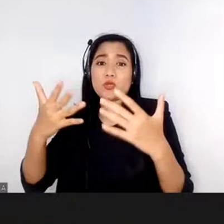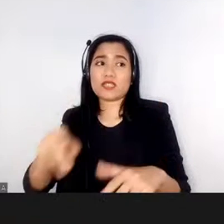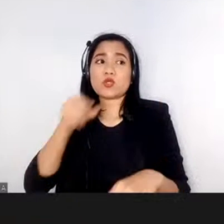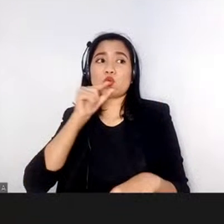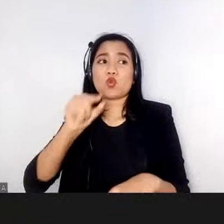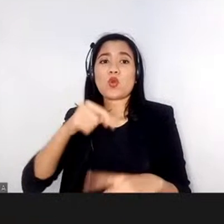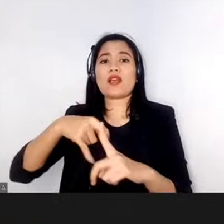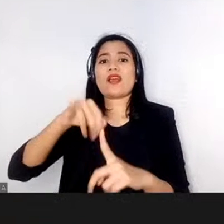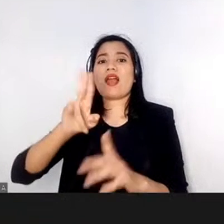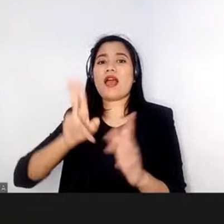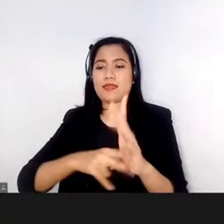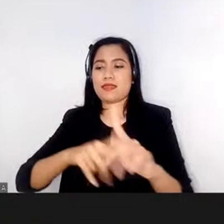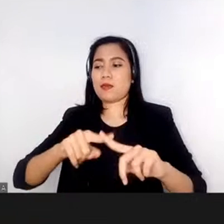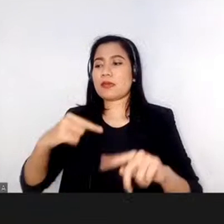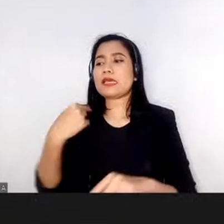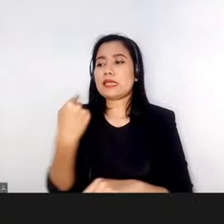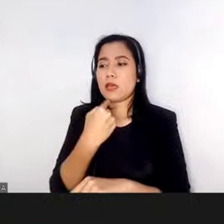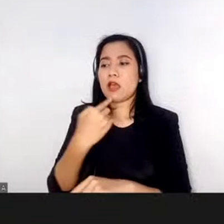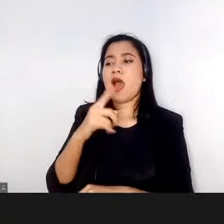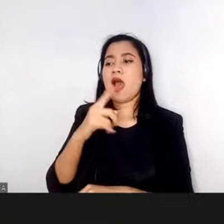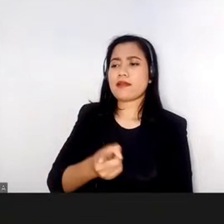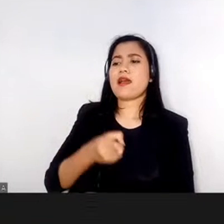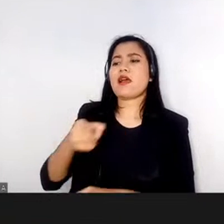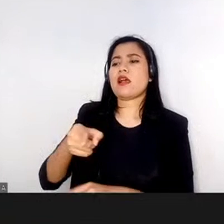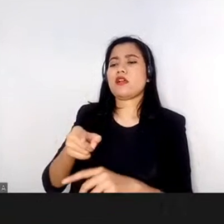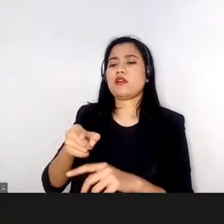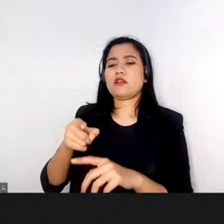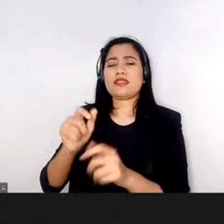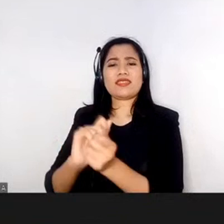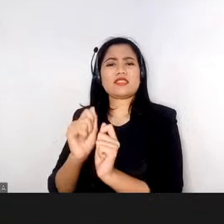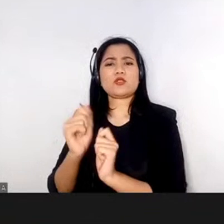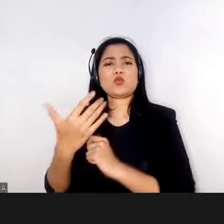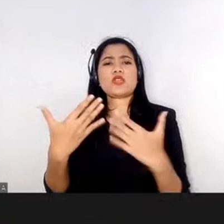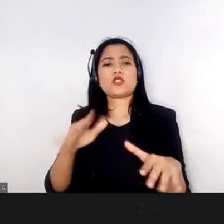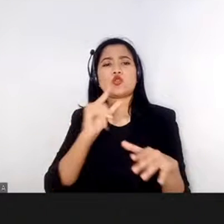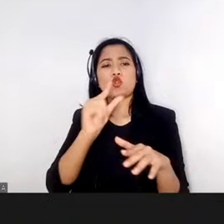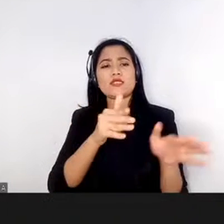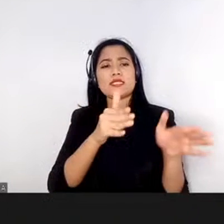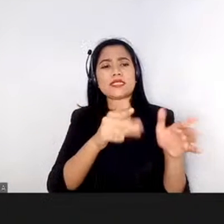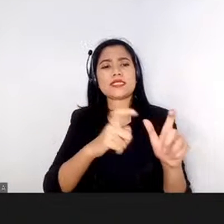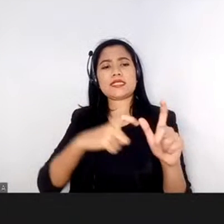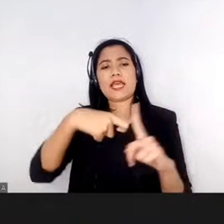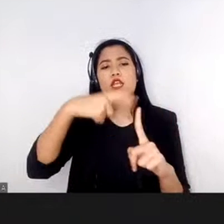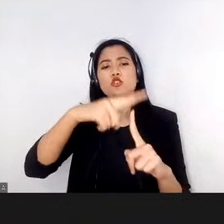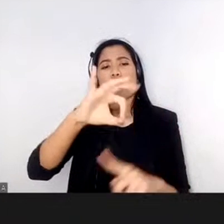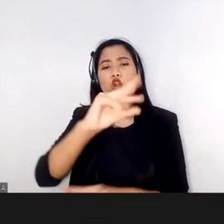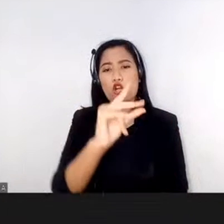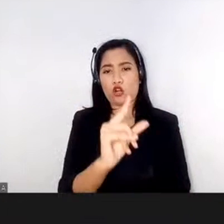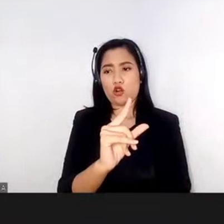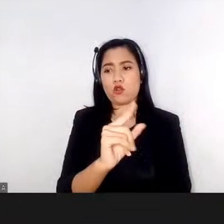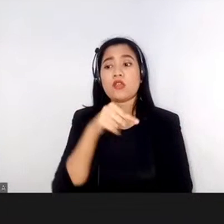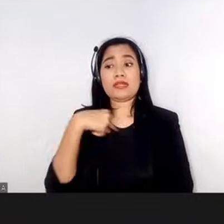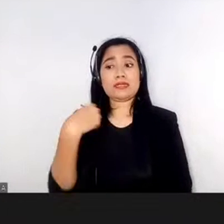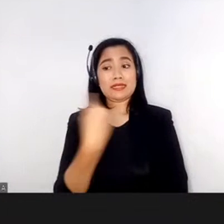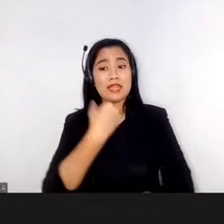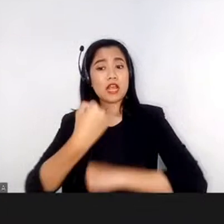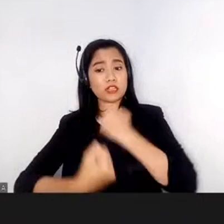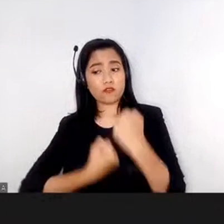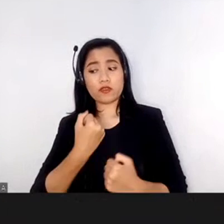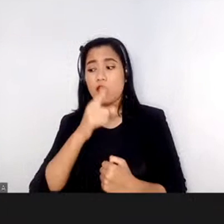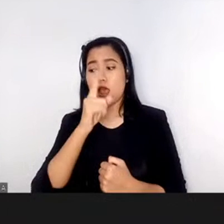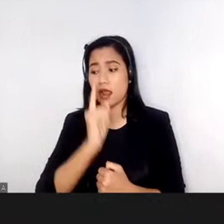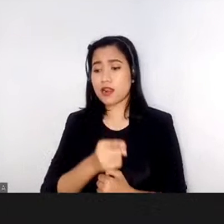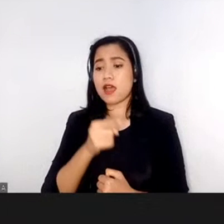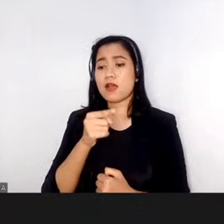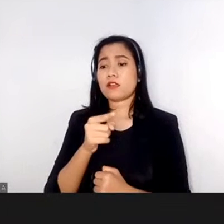mengembangkan e untuk sektor untuk sektor ini kami cukup aktif dan mereka juga mengembangkan e Rantai nilai terutama untuk